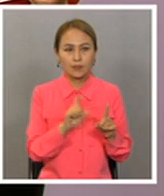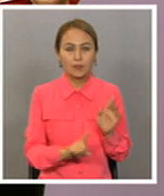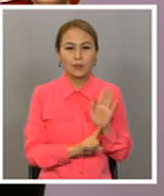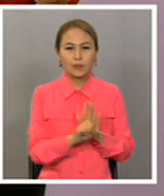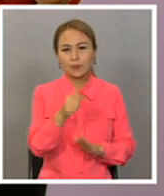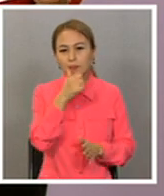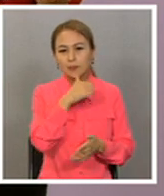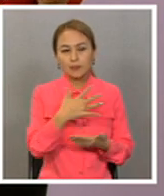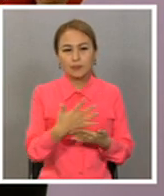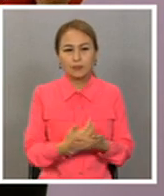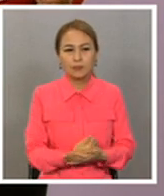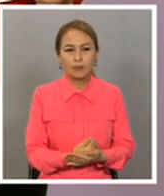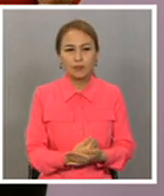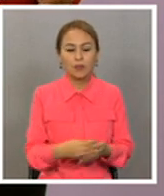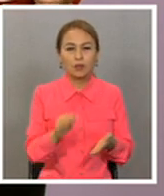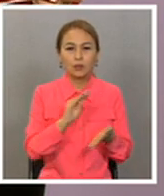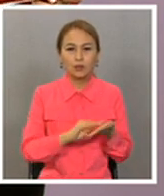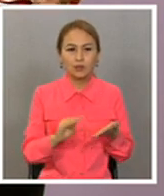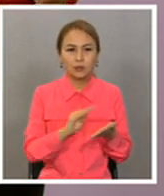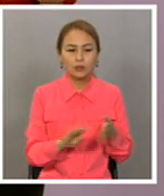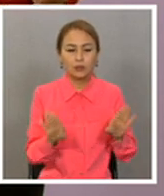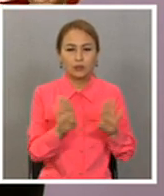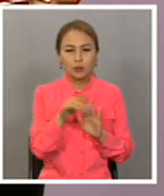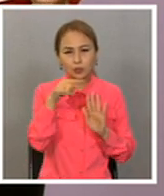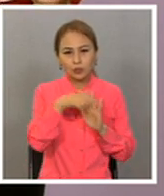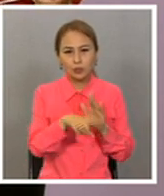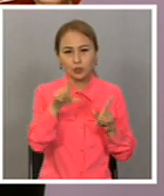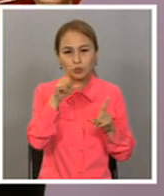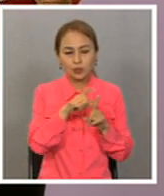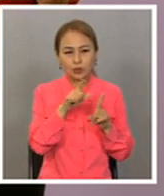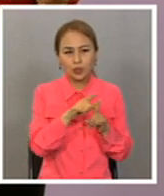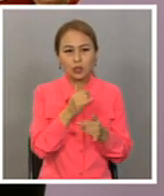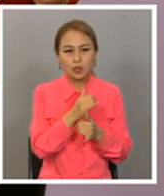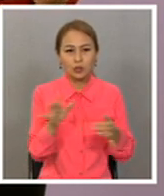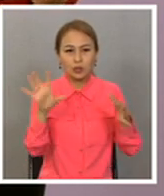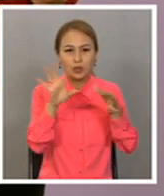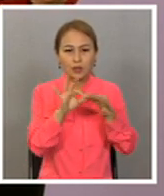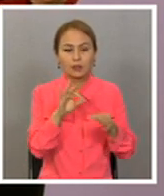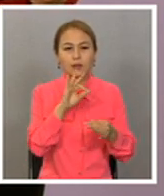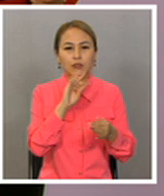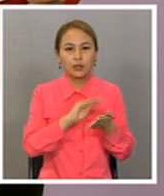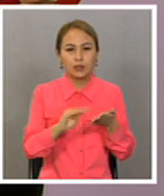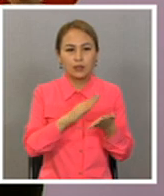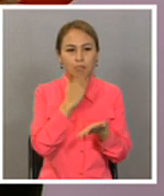табыңдаршы. Туынды зат есім түбір сөзге жұрнақ жалғану арқылы жасалады.